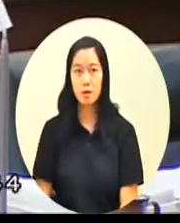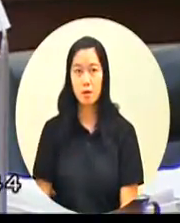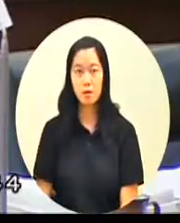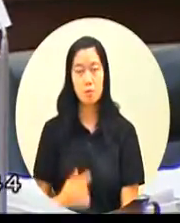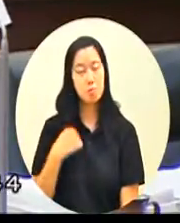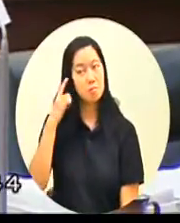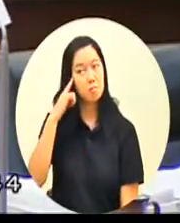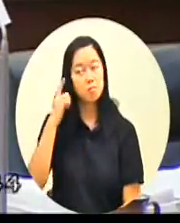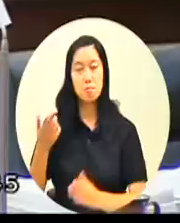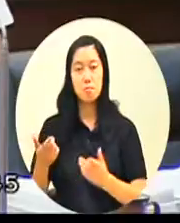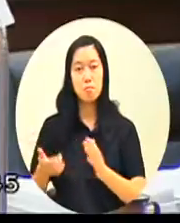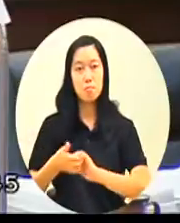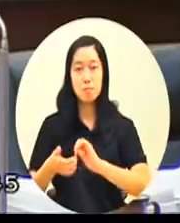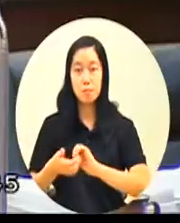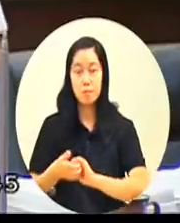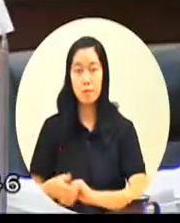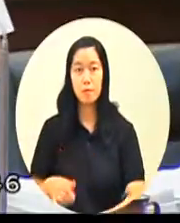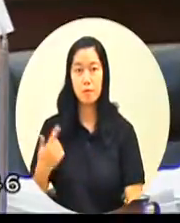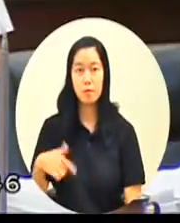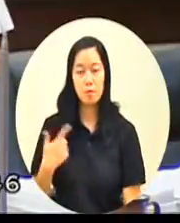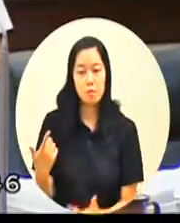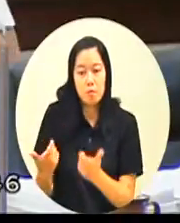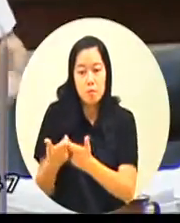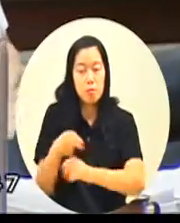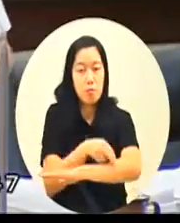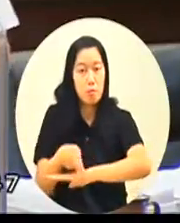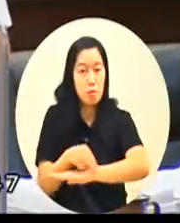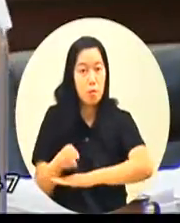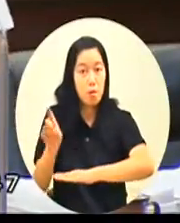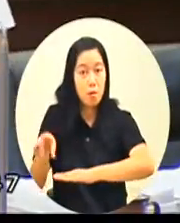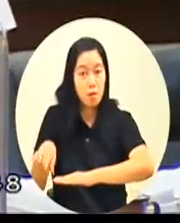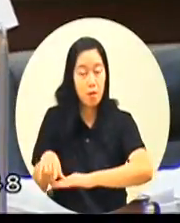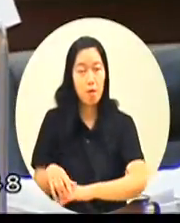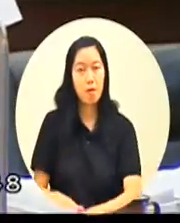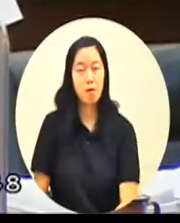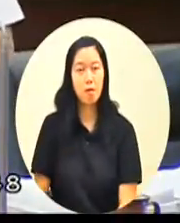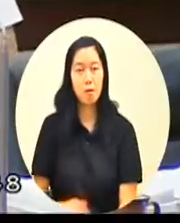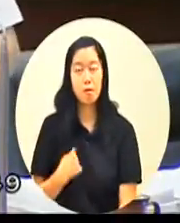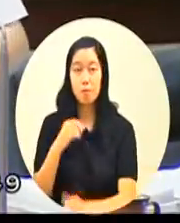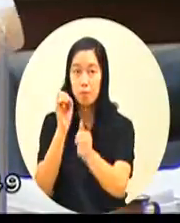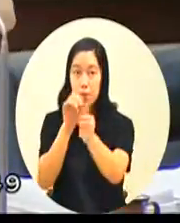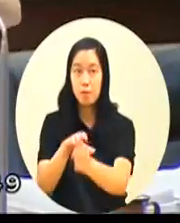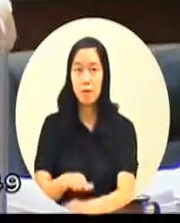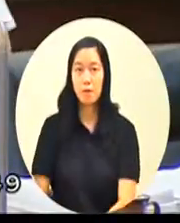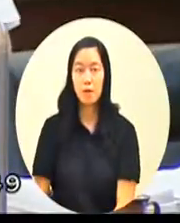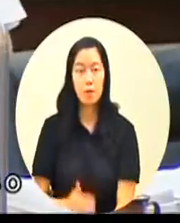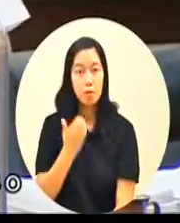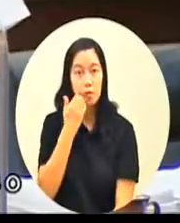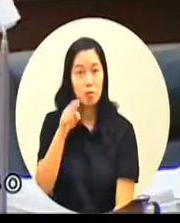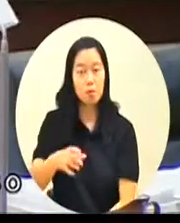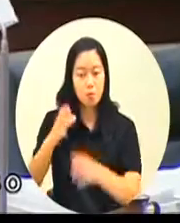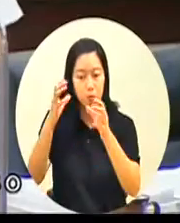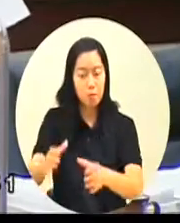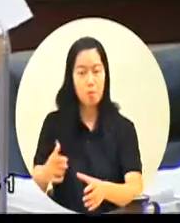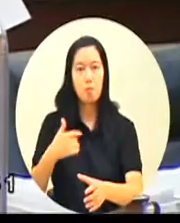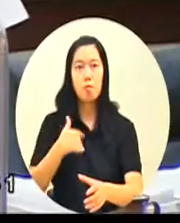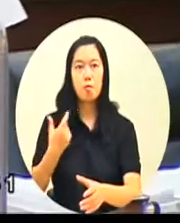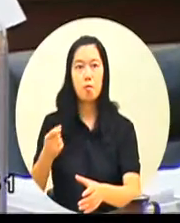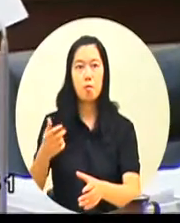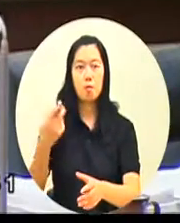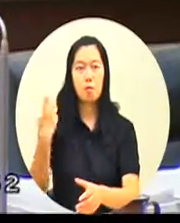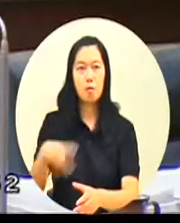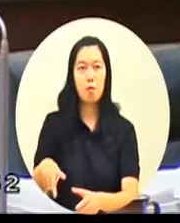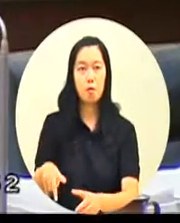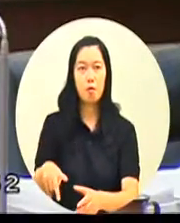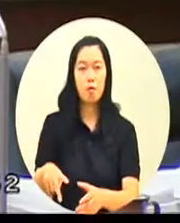不见得，而是说到底配套在哪里。我跟都阿局曾经跟他说， 你哪个去这间厝，我都爱搞一个管理制